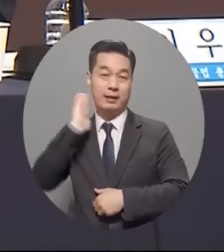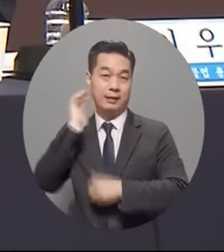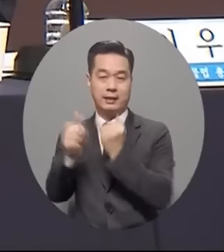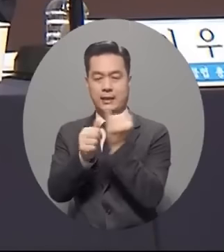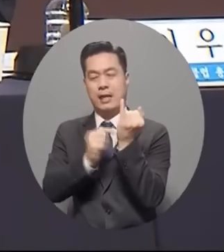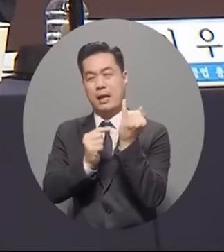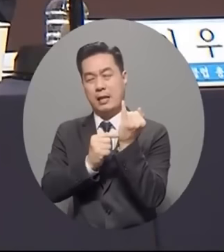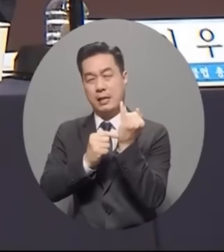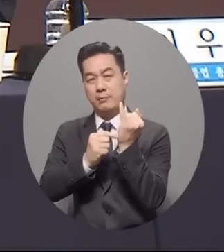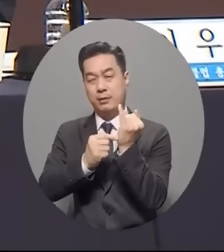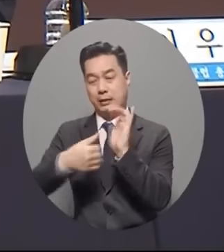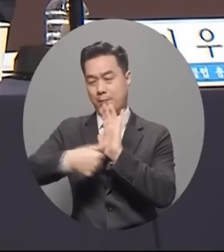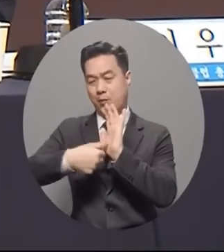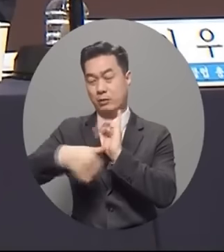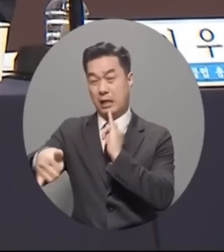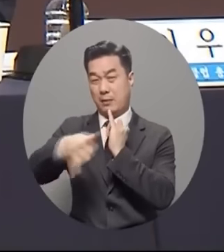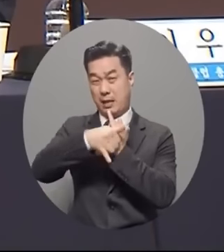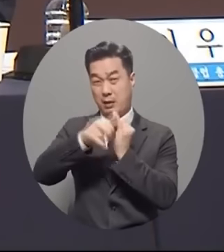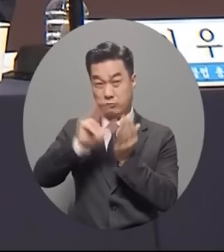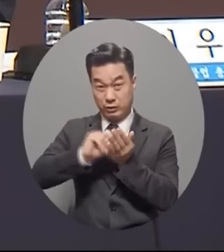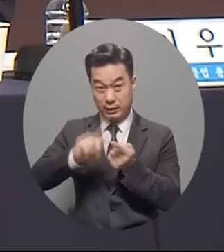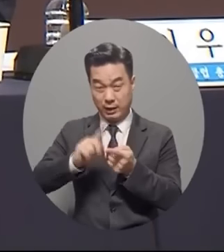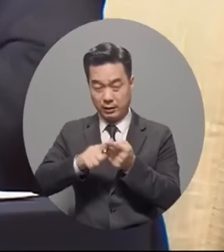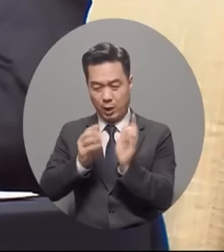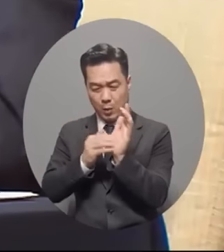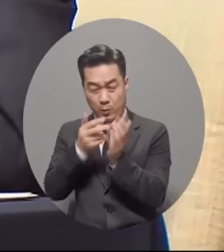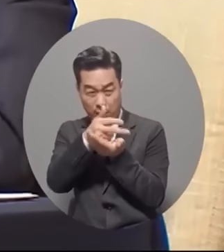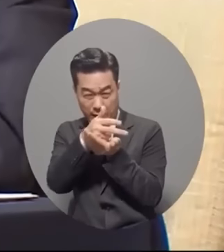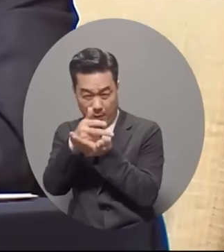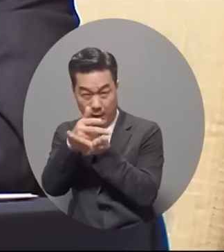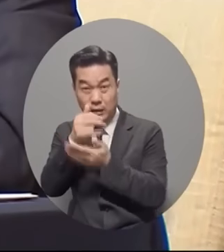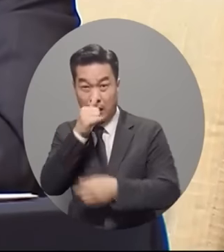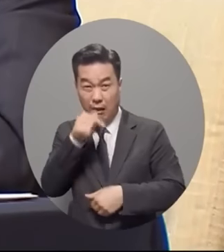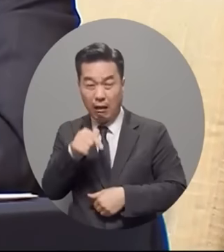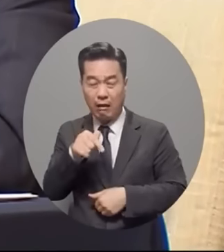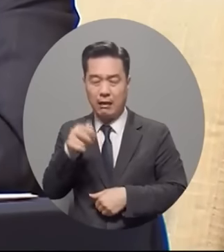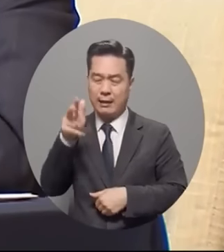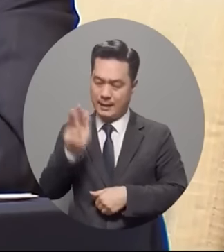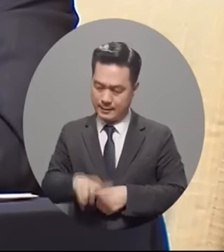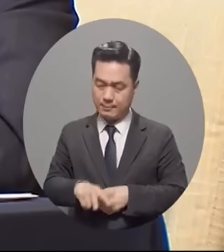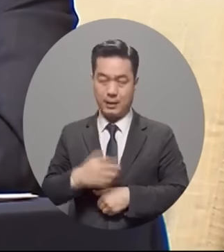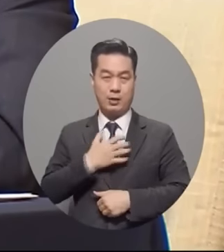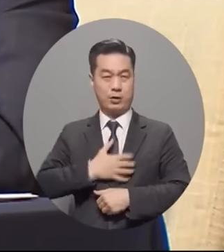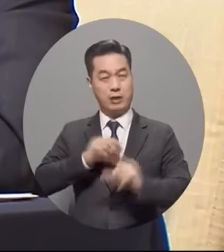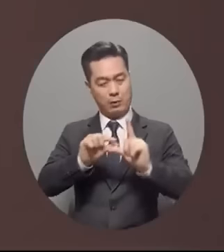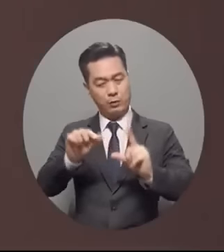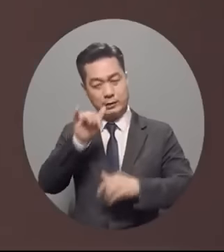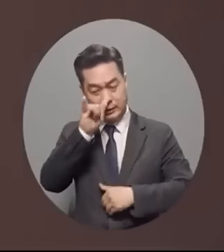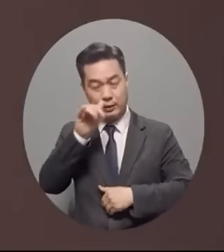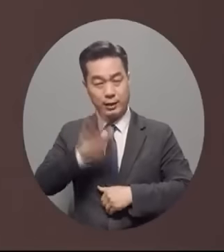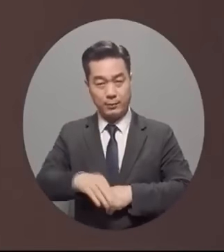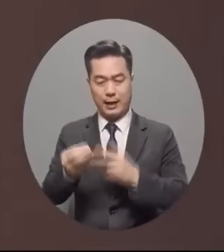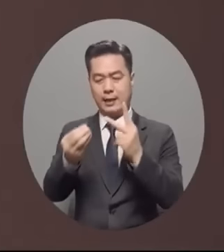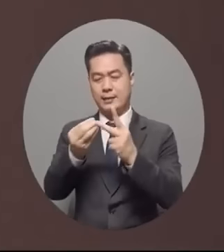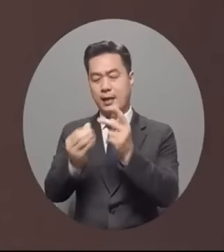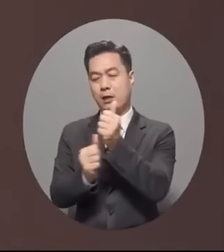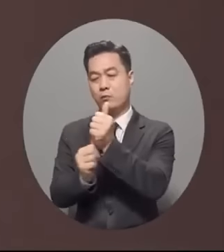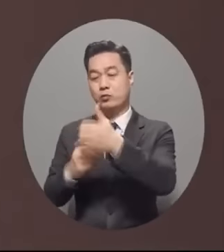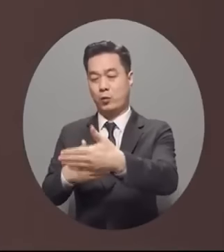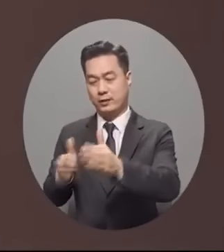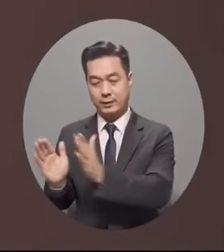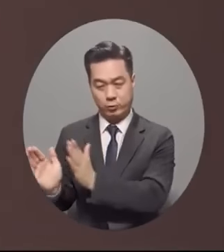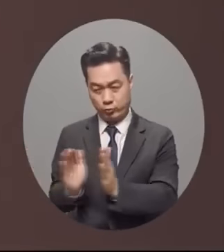공이지만 국이 정할만한 부분이 있었다는 기존 입장을 되풀이하면서 제 부속실 설치 등으로